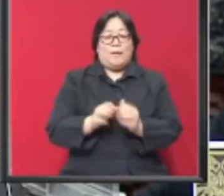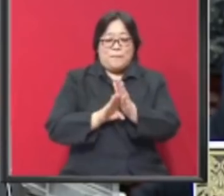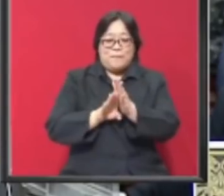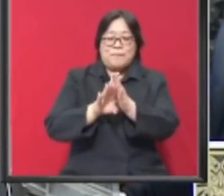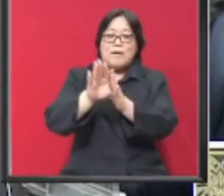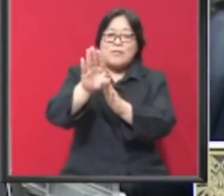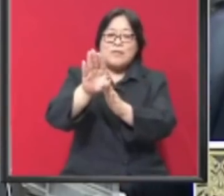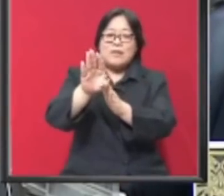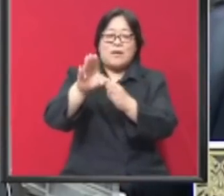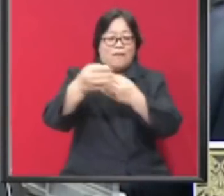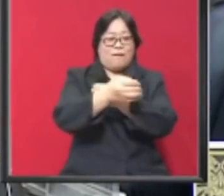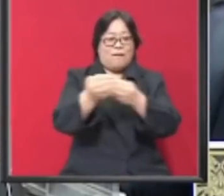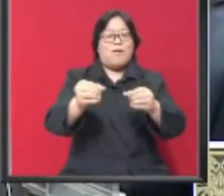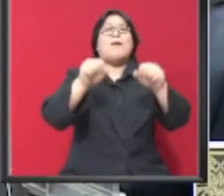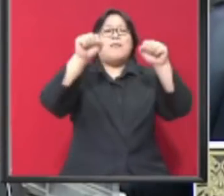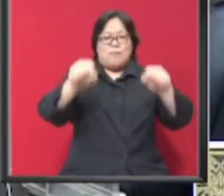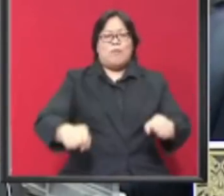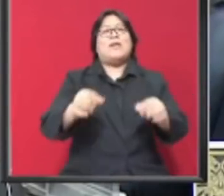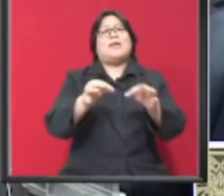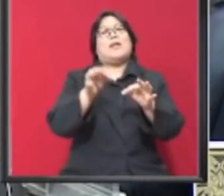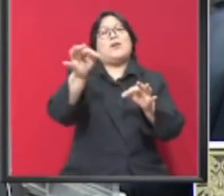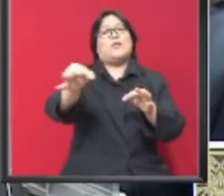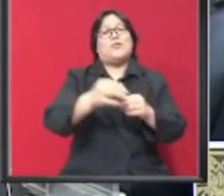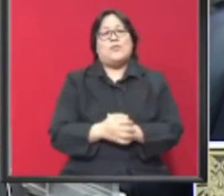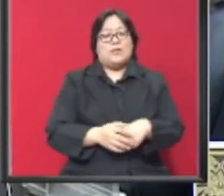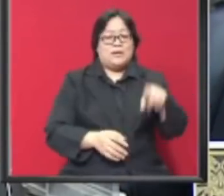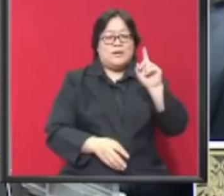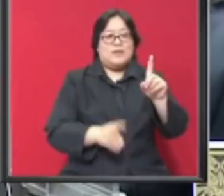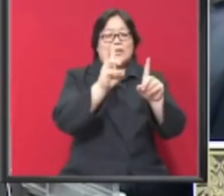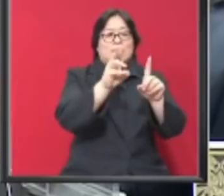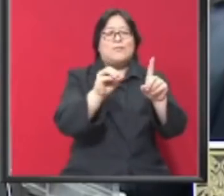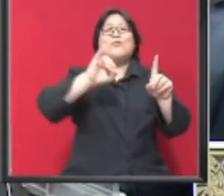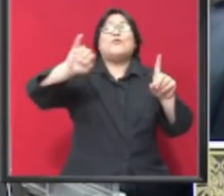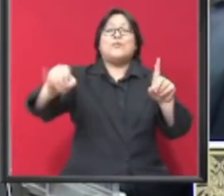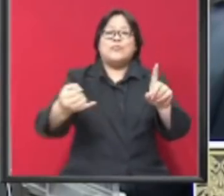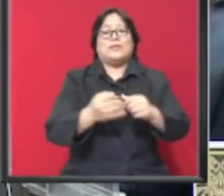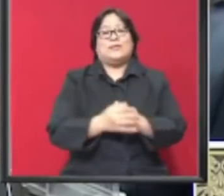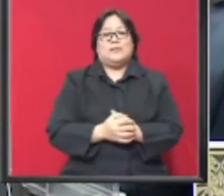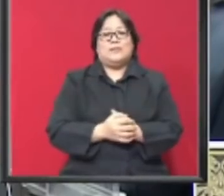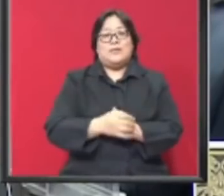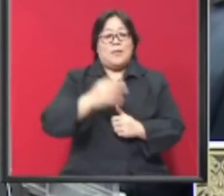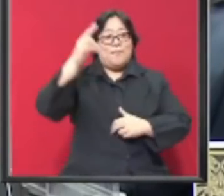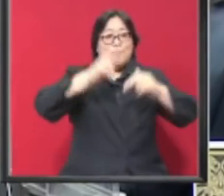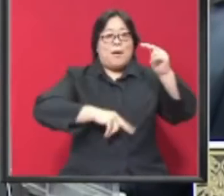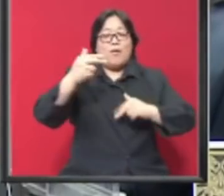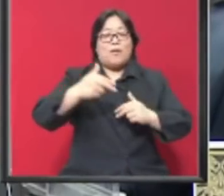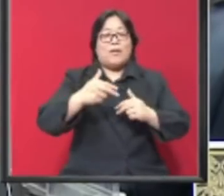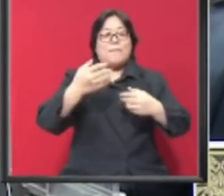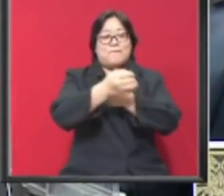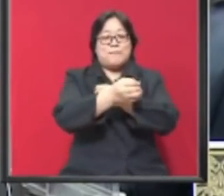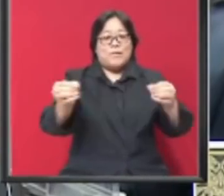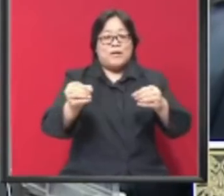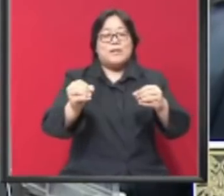pembangunan pejabat mulih ditangguh 160000000 untuk bangunan pejabat